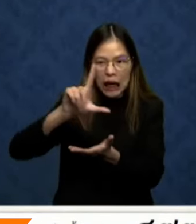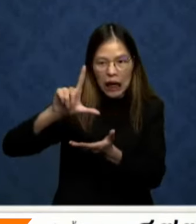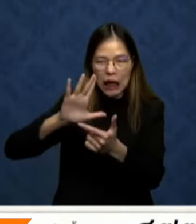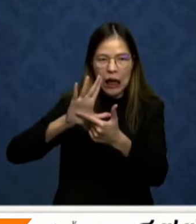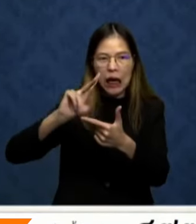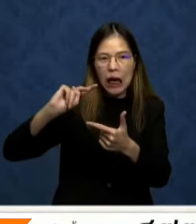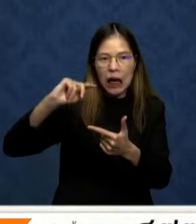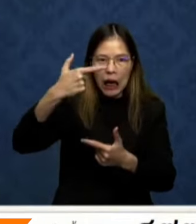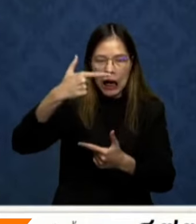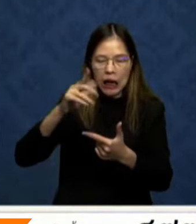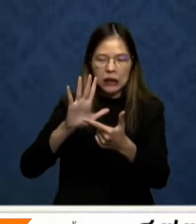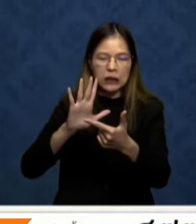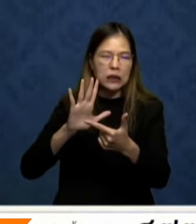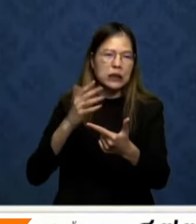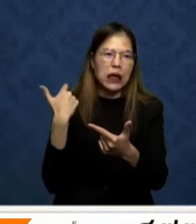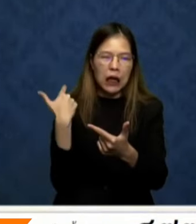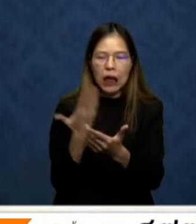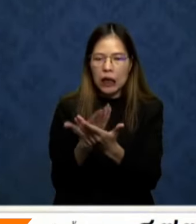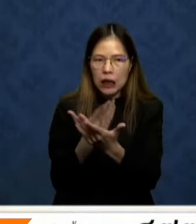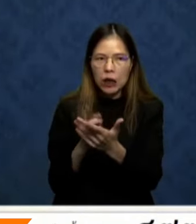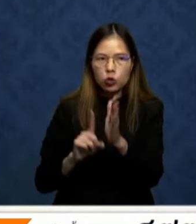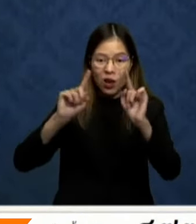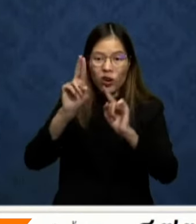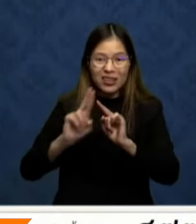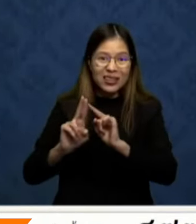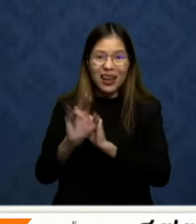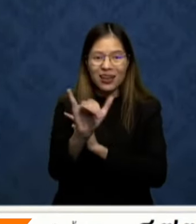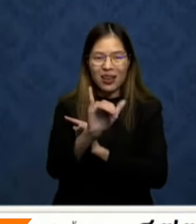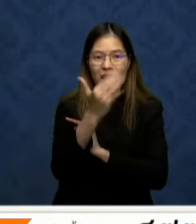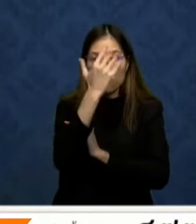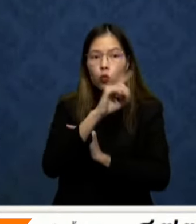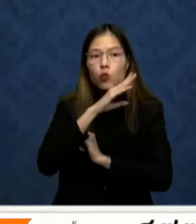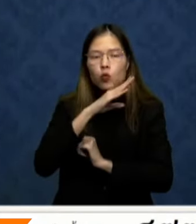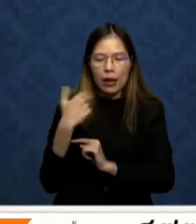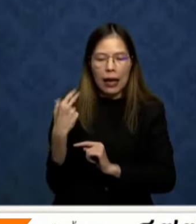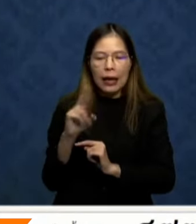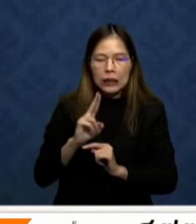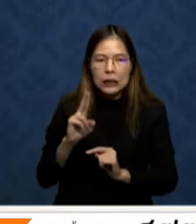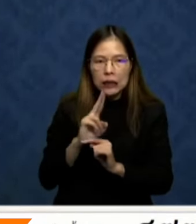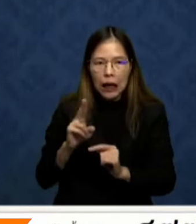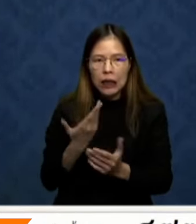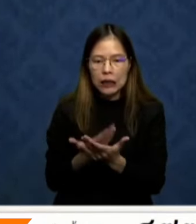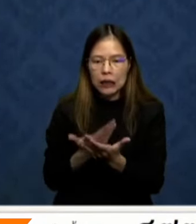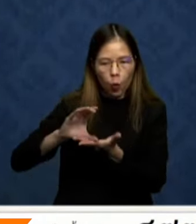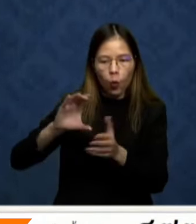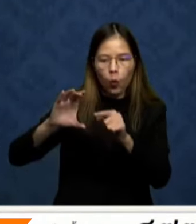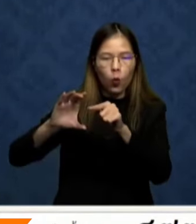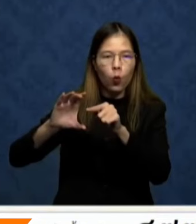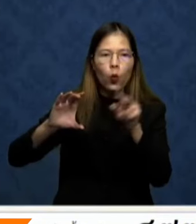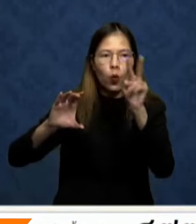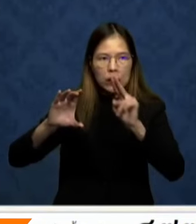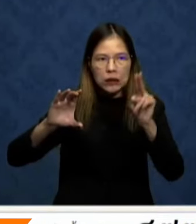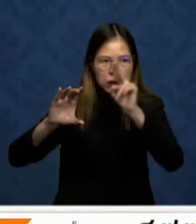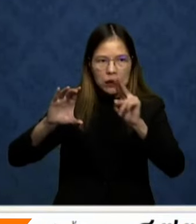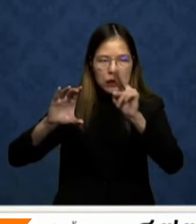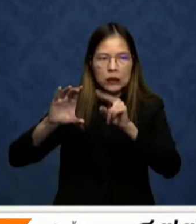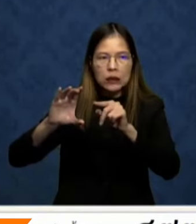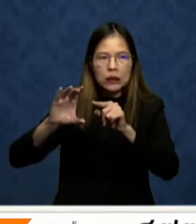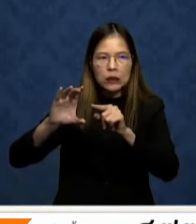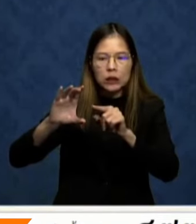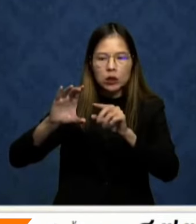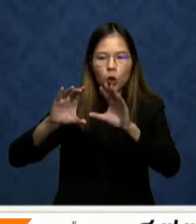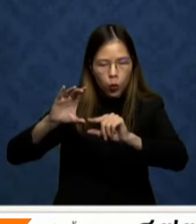ระดับของเงินคงคลังสูงก็จริงเพราะยังไม่มีการใช้แต่เมื่อเริ่มมีการใช้เงินก้อนนี้ระดับเงินคงคลังจะล